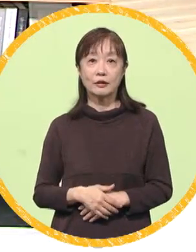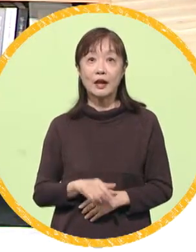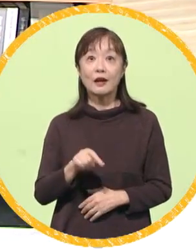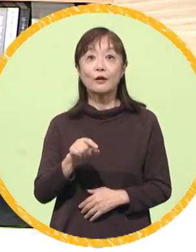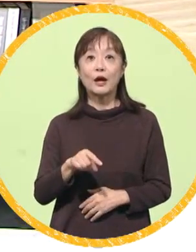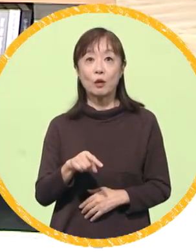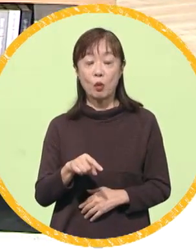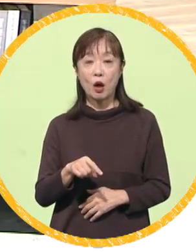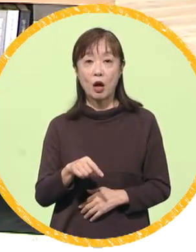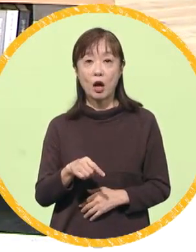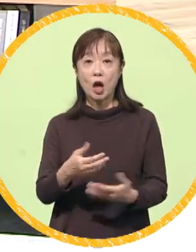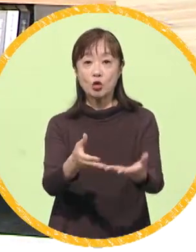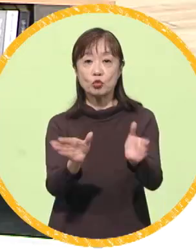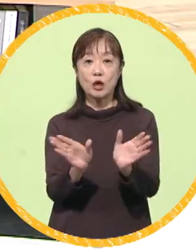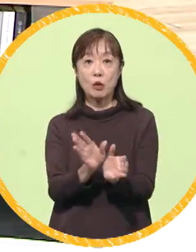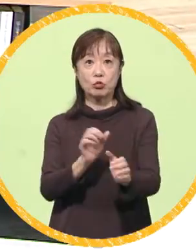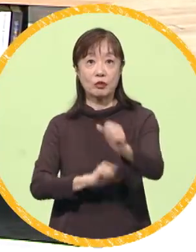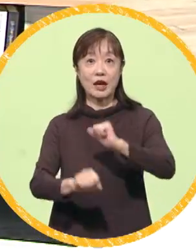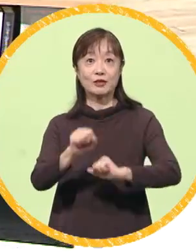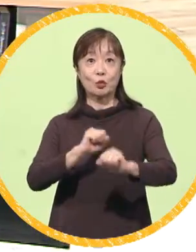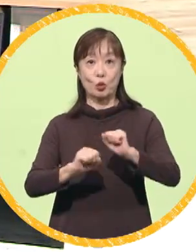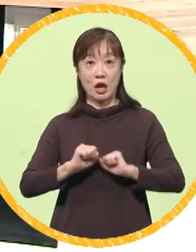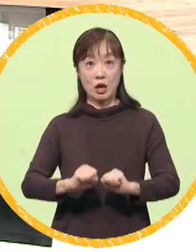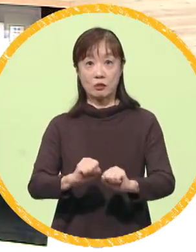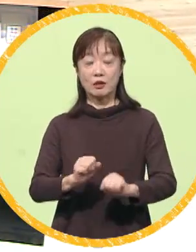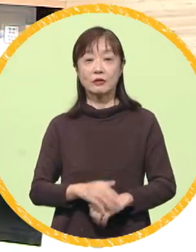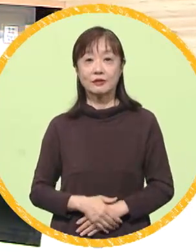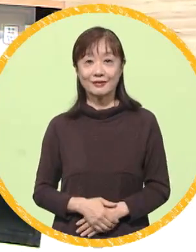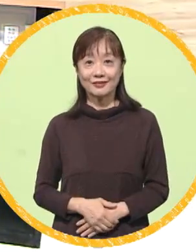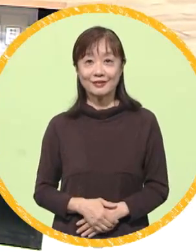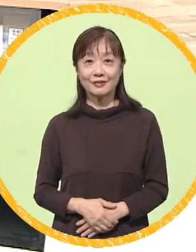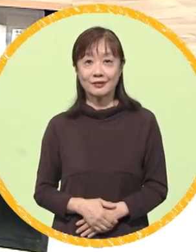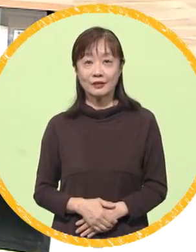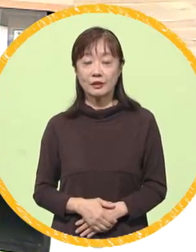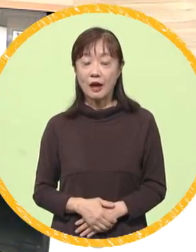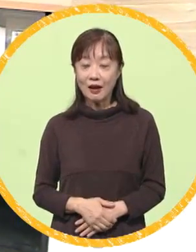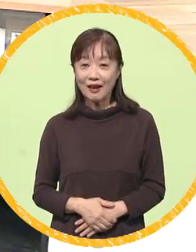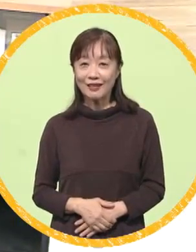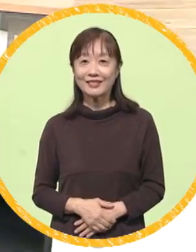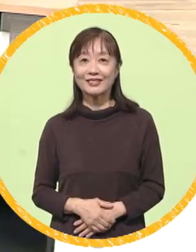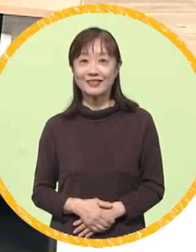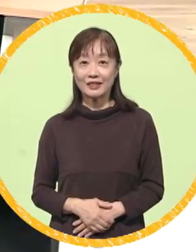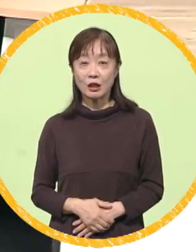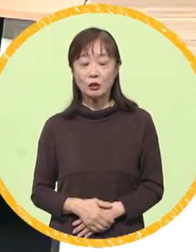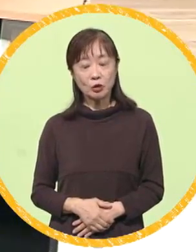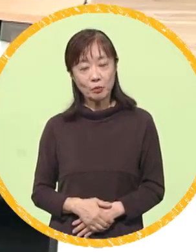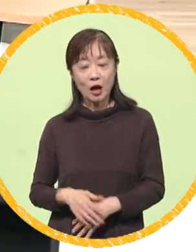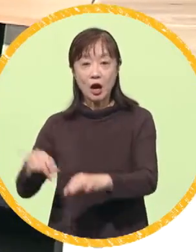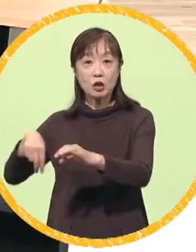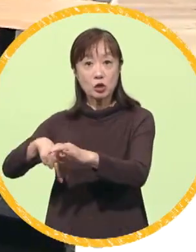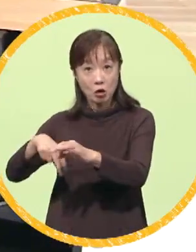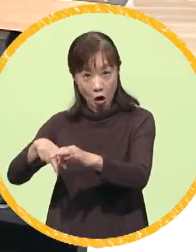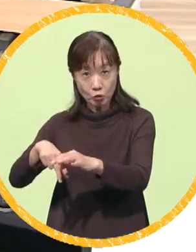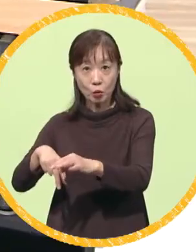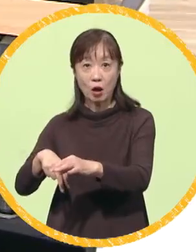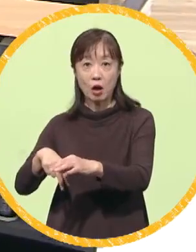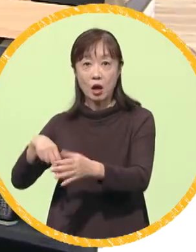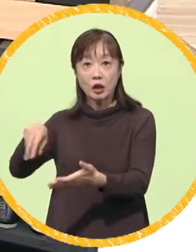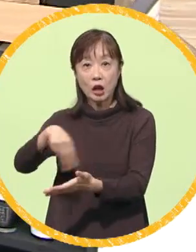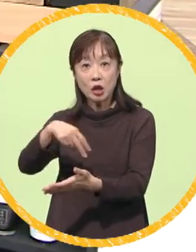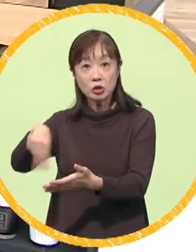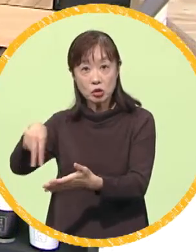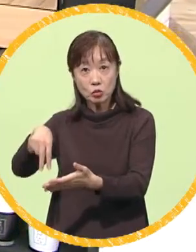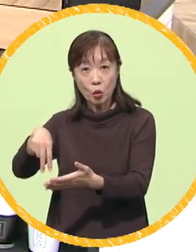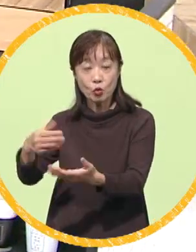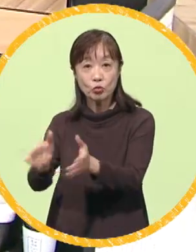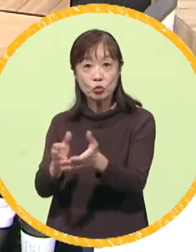会は部活動の一環だったんですよ。 部活動なんだ。 はい、え、なんかサッカー部とか私ダンス部でしたけどそういう並びにある